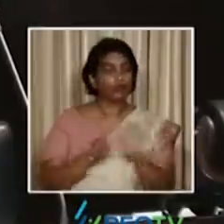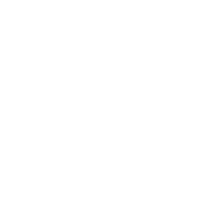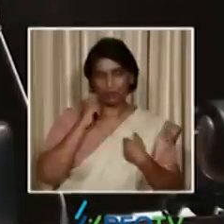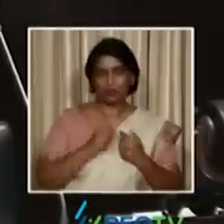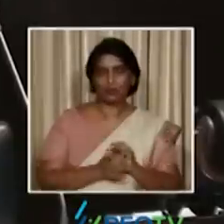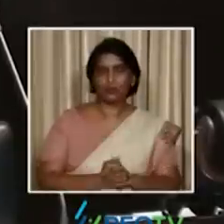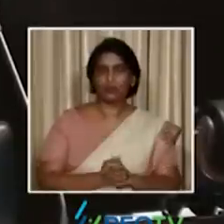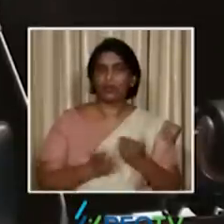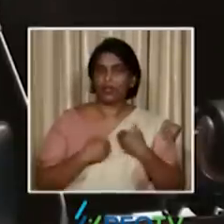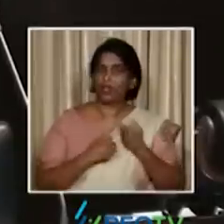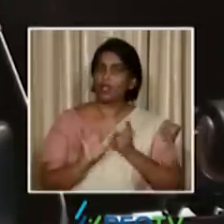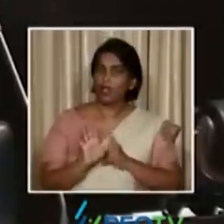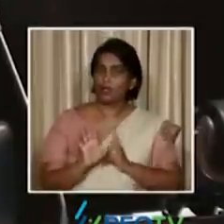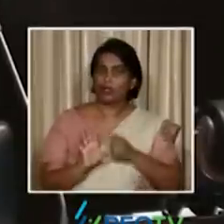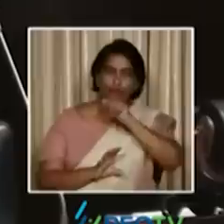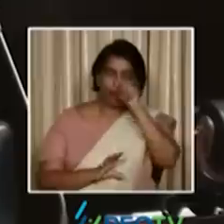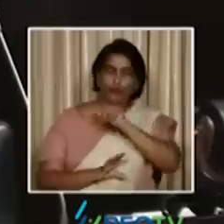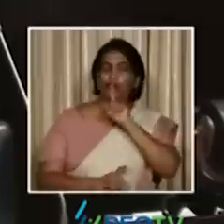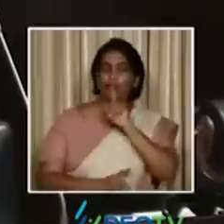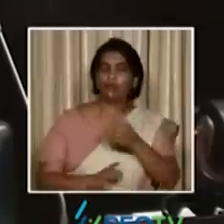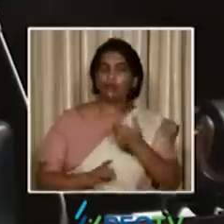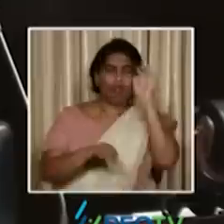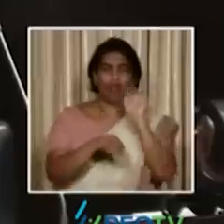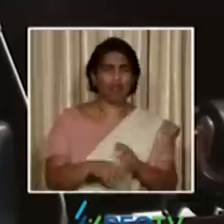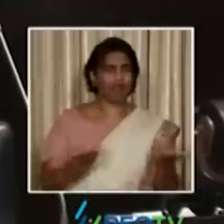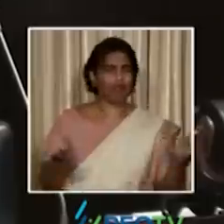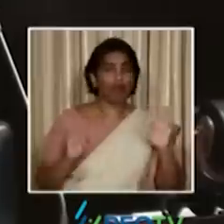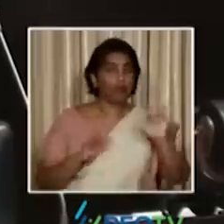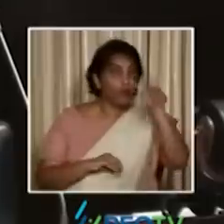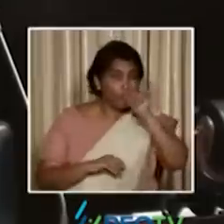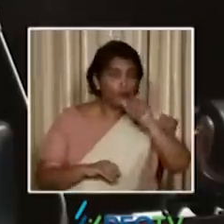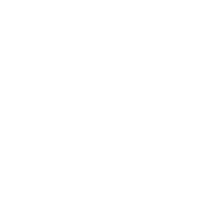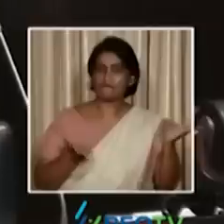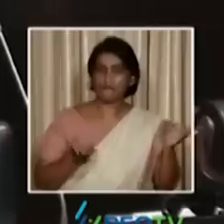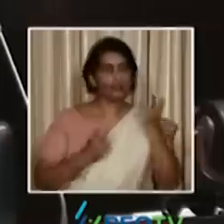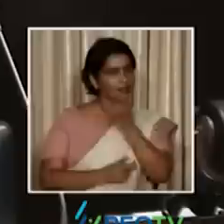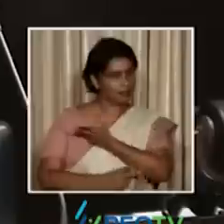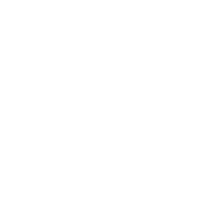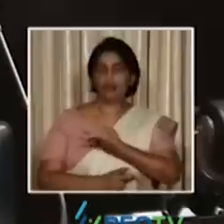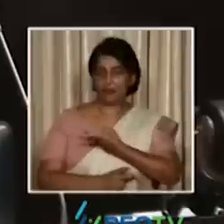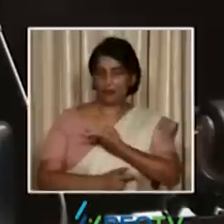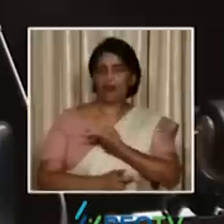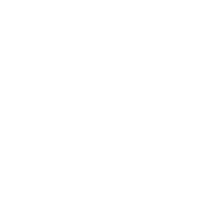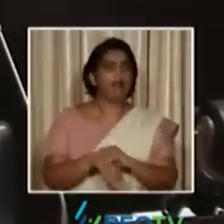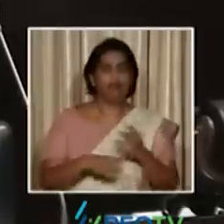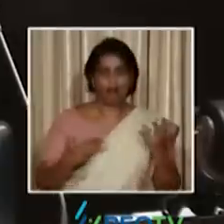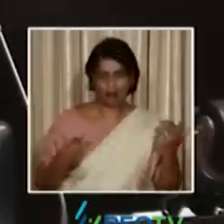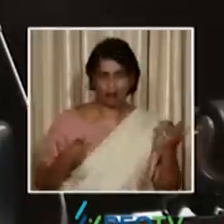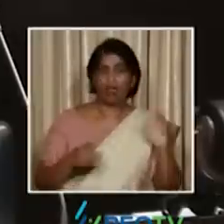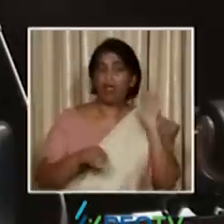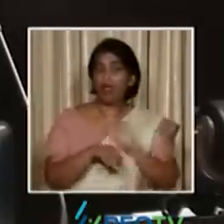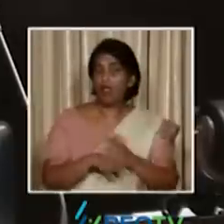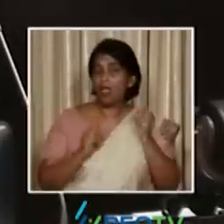මම නම් දෙනවා. අපි හැමදාම හොරු ඉගෙනවා. අපි අල්ලන්න හොරෙකුත් නැහැ. හැබැයි හොරු මේ දෙපැත්තෙම ඉන්නවා. නමුත් මේ හොරු අල්ලන්නේ නැහැ. මොකද